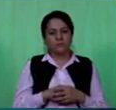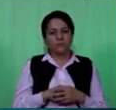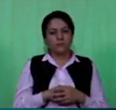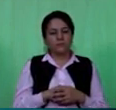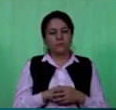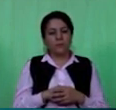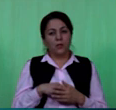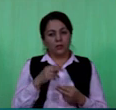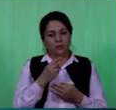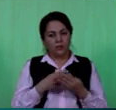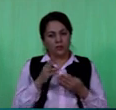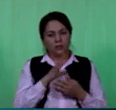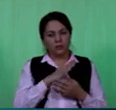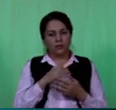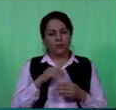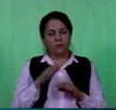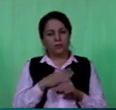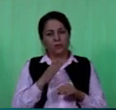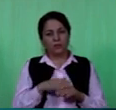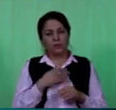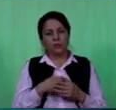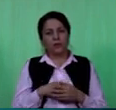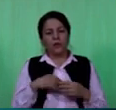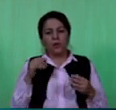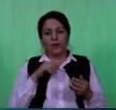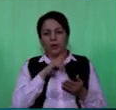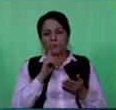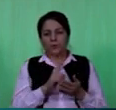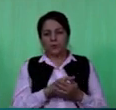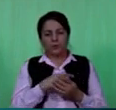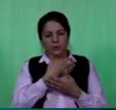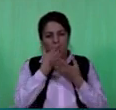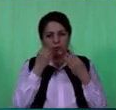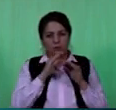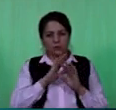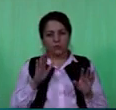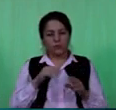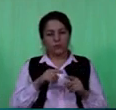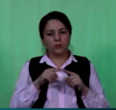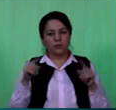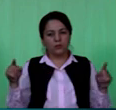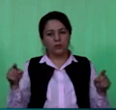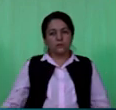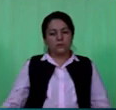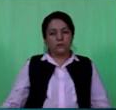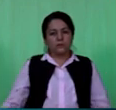начертили молодцы и обязательно не забудьте написать длину сторон